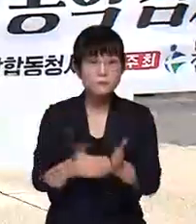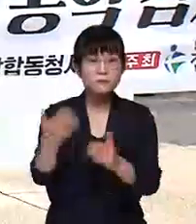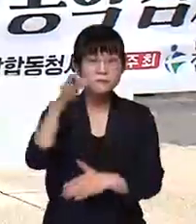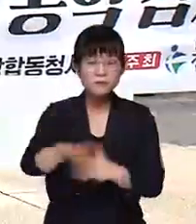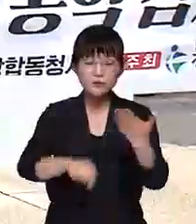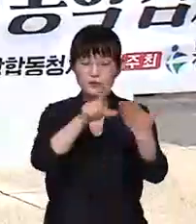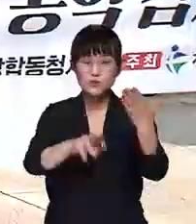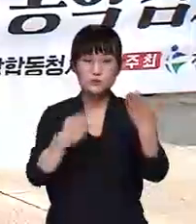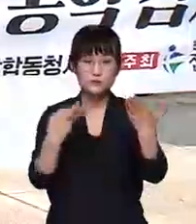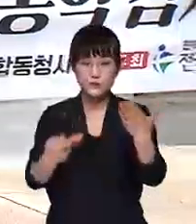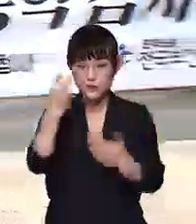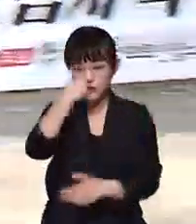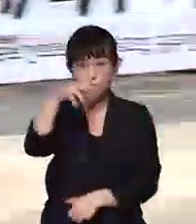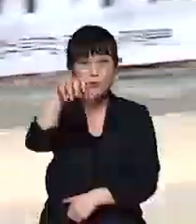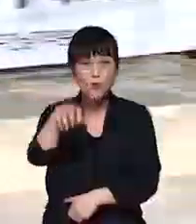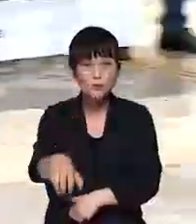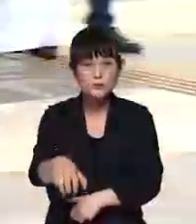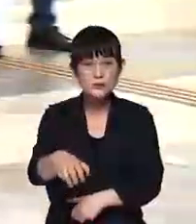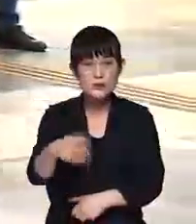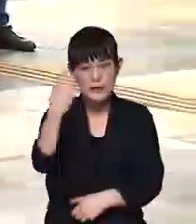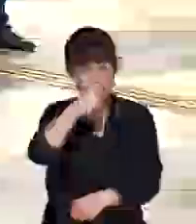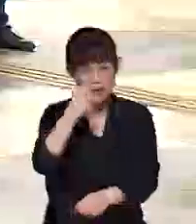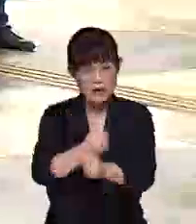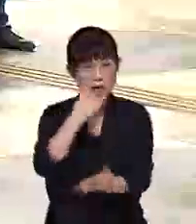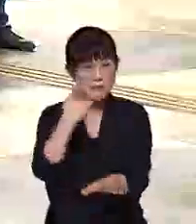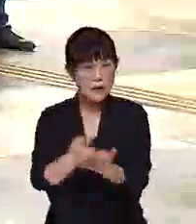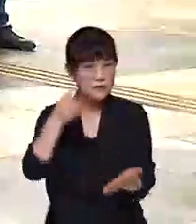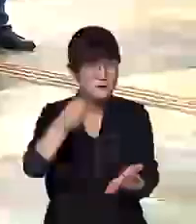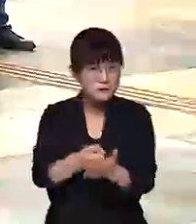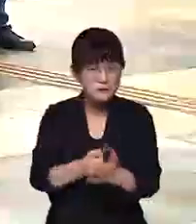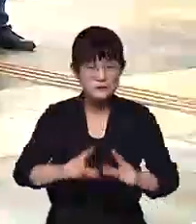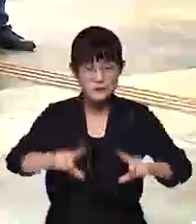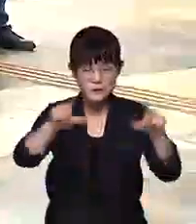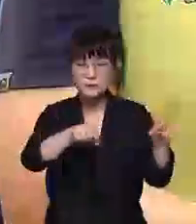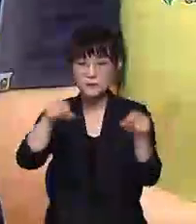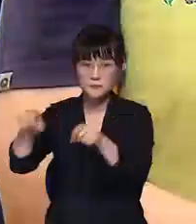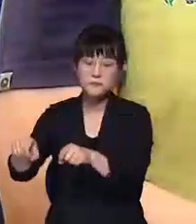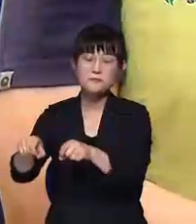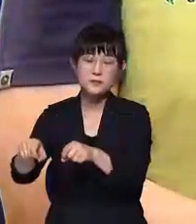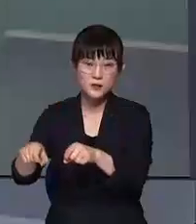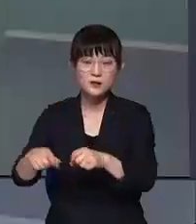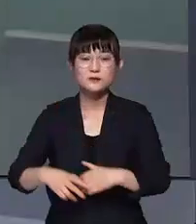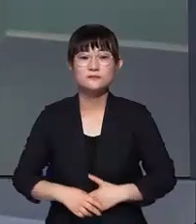지난 13일 감사원은 감사 실시 여부 결정 기한을 연장했습니다.